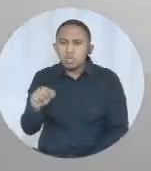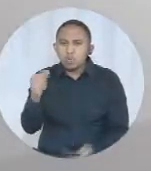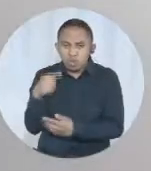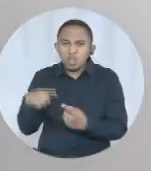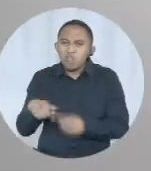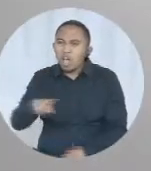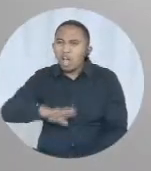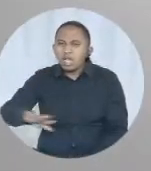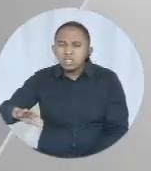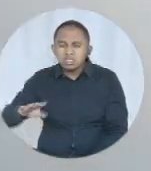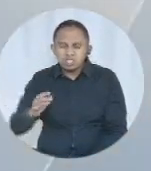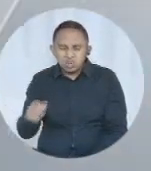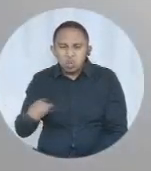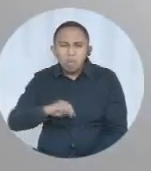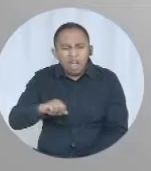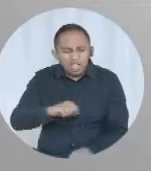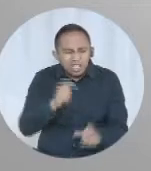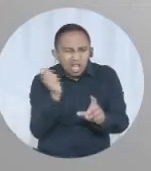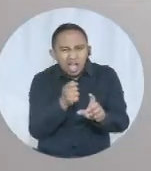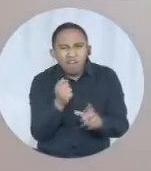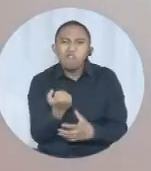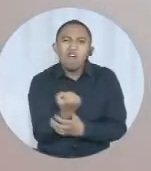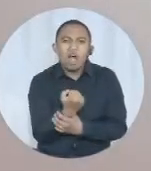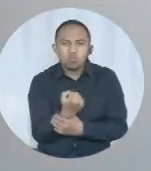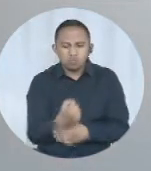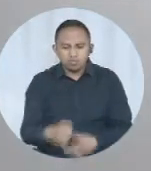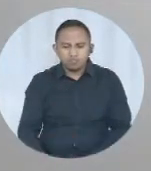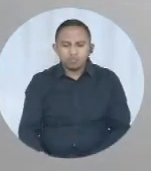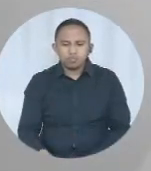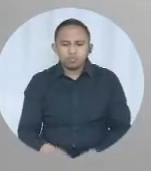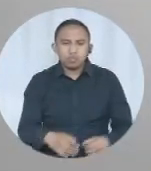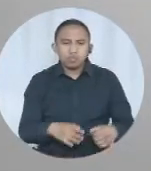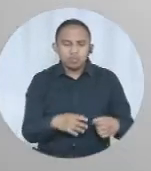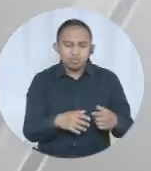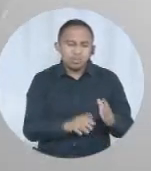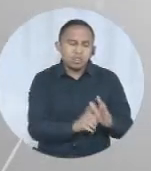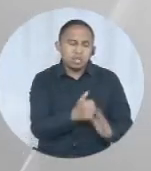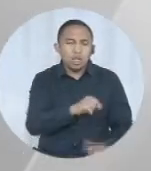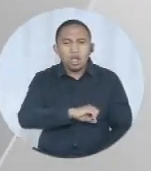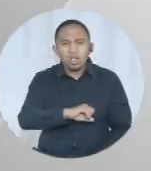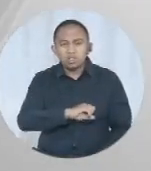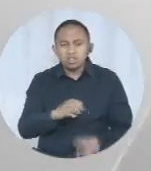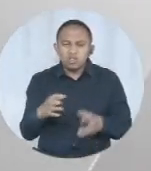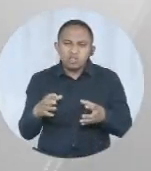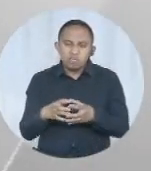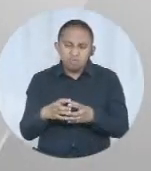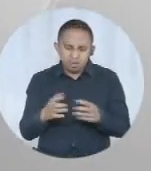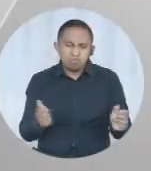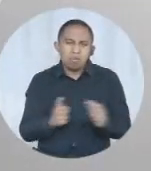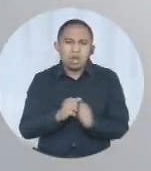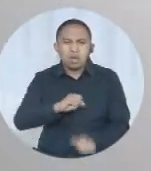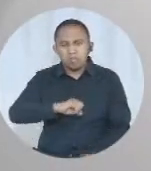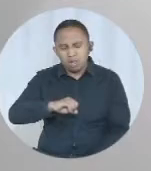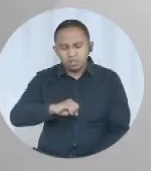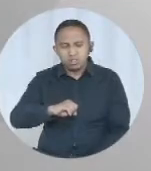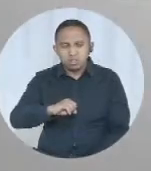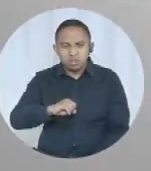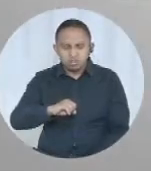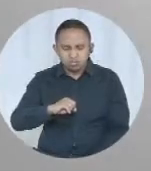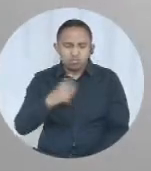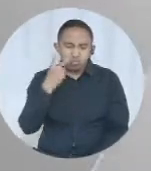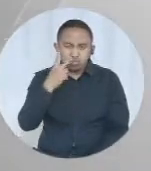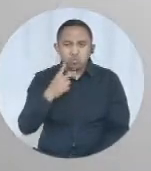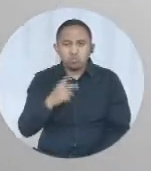fitrandrahana vato izany izy ity izay fiaramiasa ny ONG pacte sy ny ministera ny asa ary ny fampanana anasa ho ampivitany Aurelia Rafiringa amintsika sy